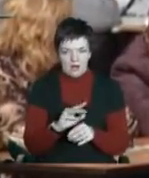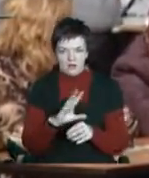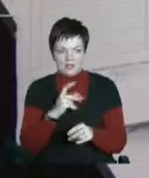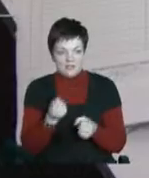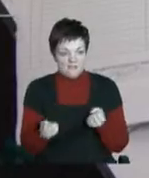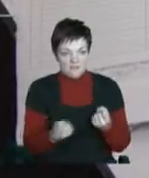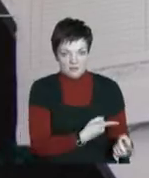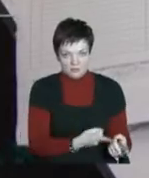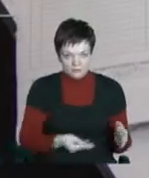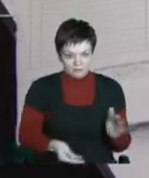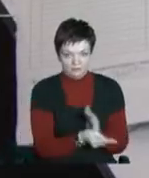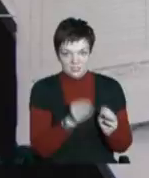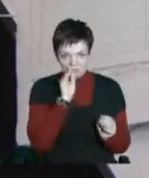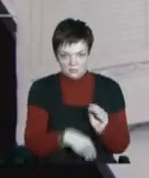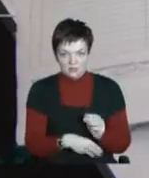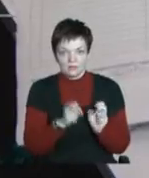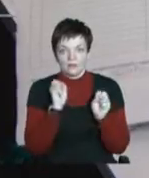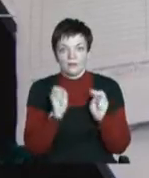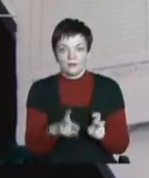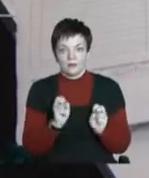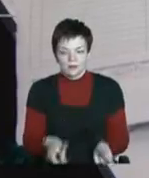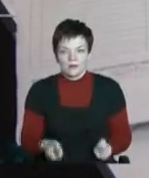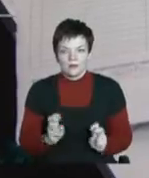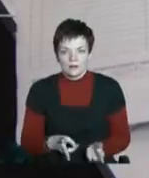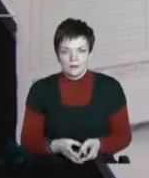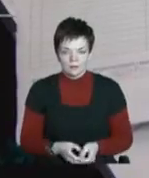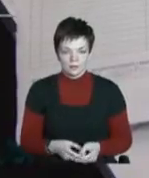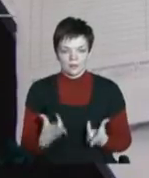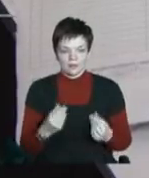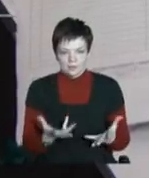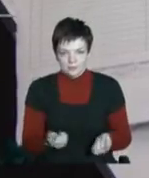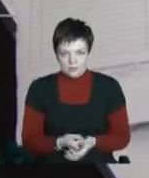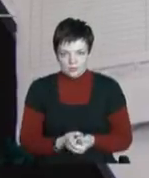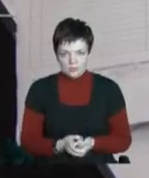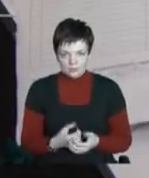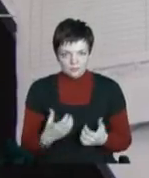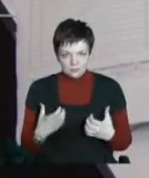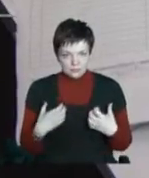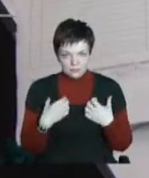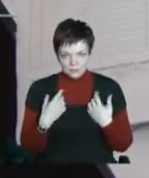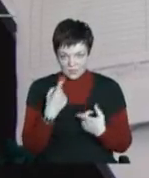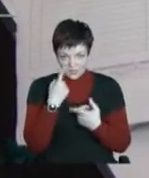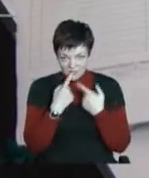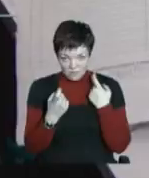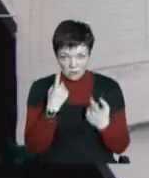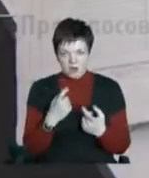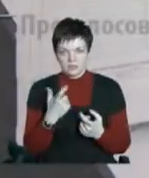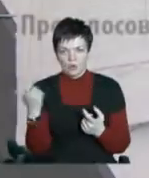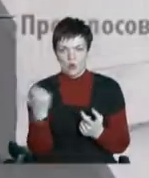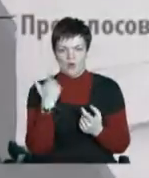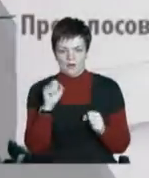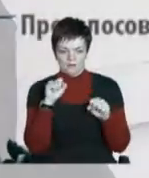техники. Сравнение первичного и уточненного протокола на одном из участков. Информация Харьковской правозащитной